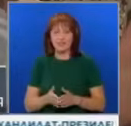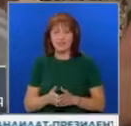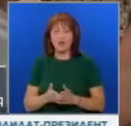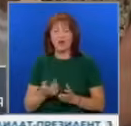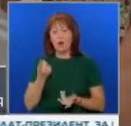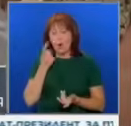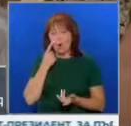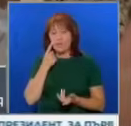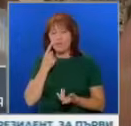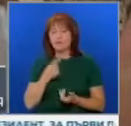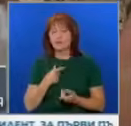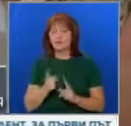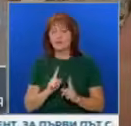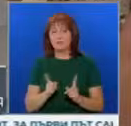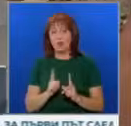Опитах само, не може.